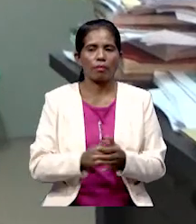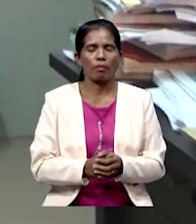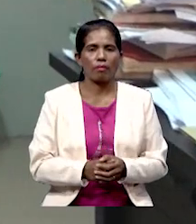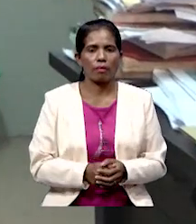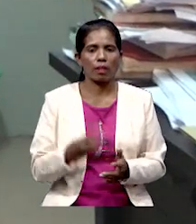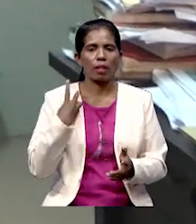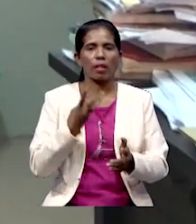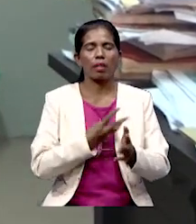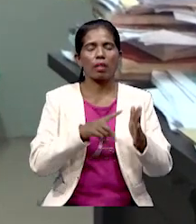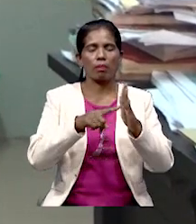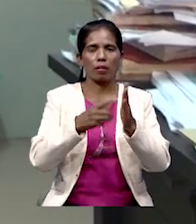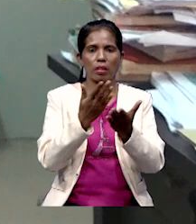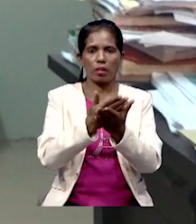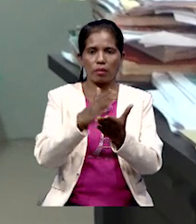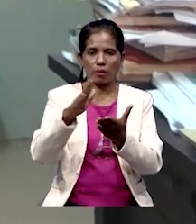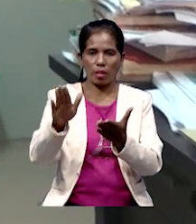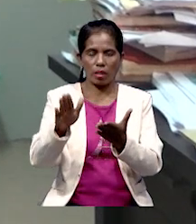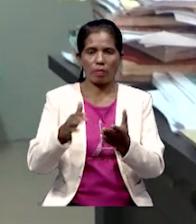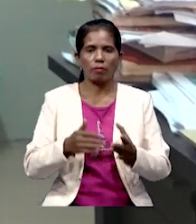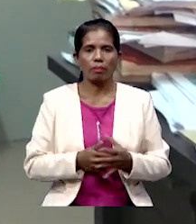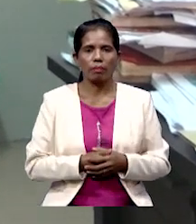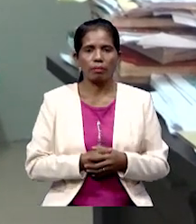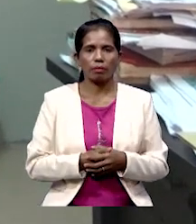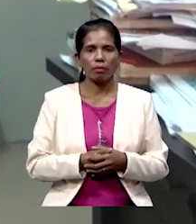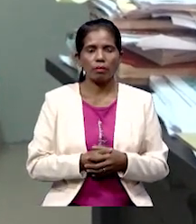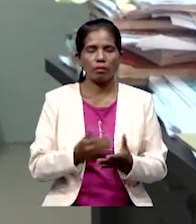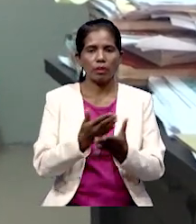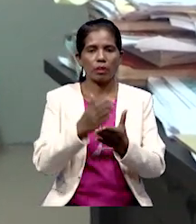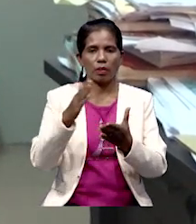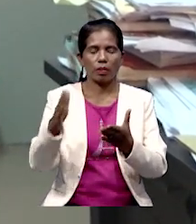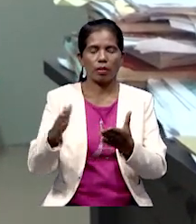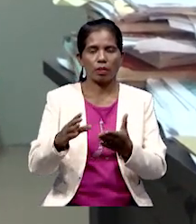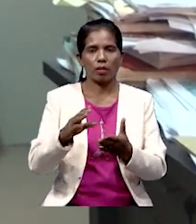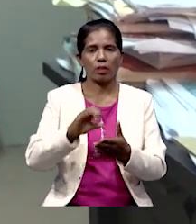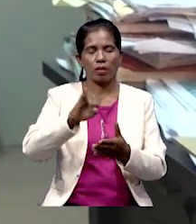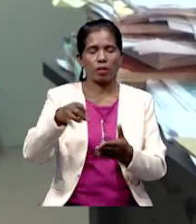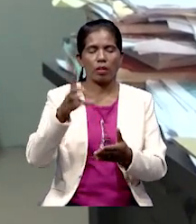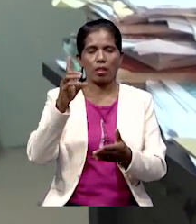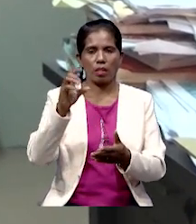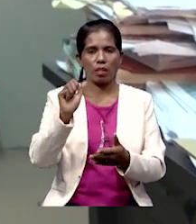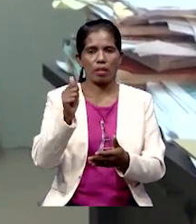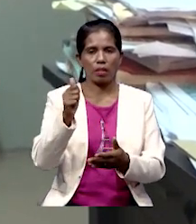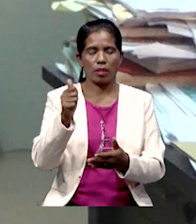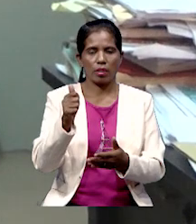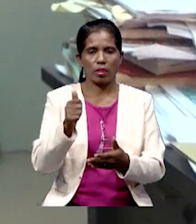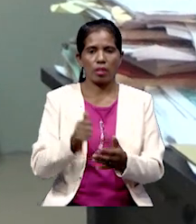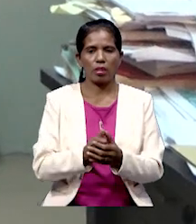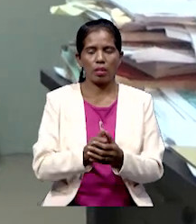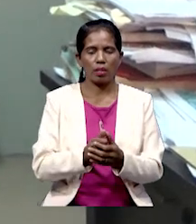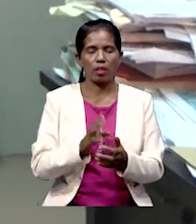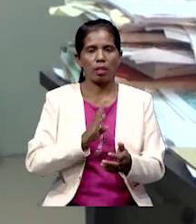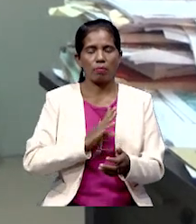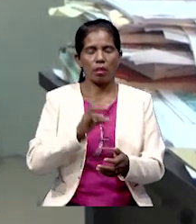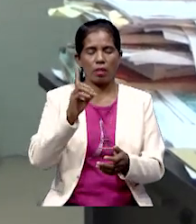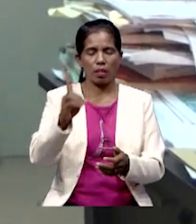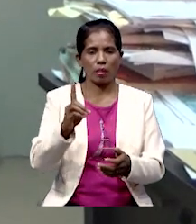ta huona fahe iha parte zona 10, parte zona 10 ni iha bidu mota clara ne tesik ba